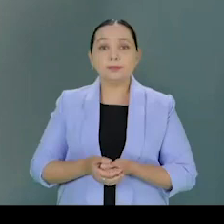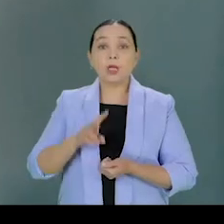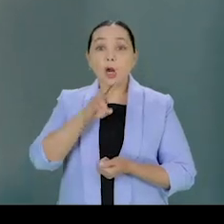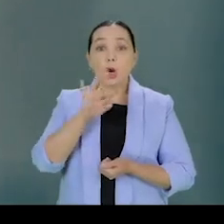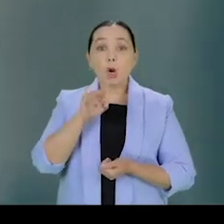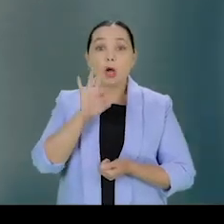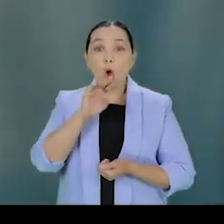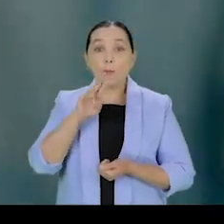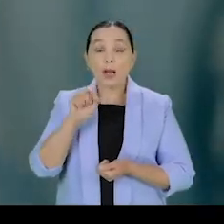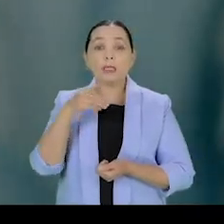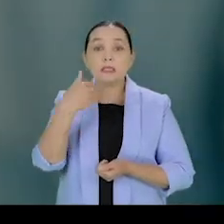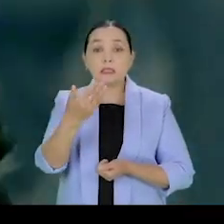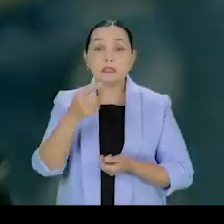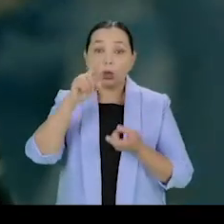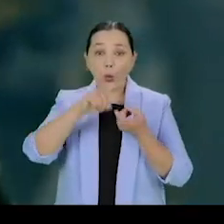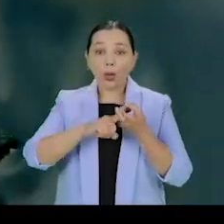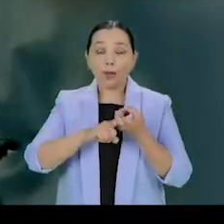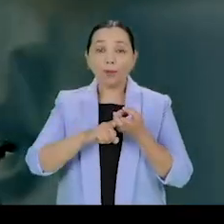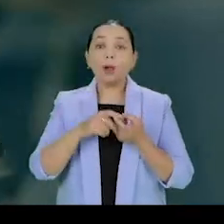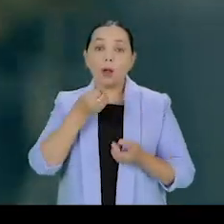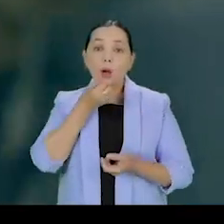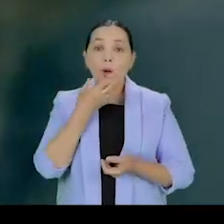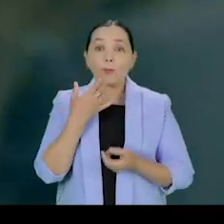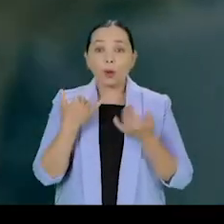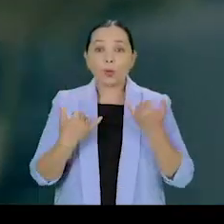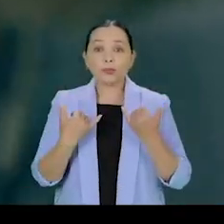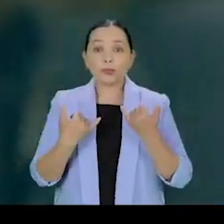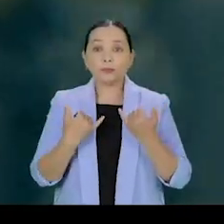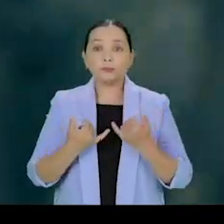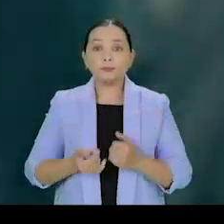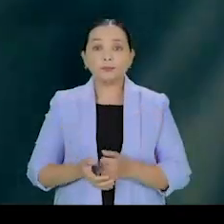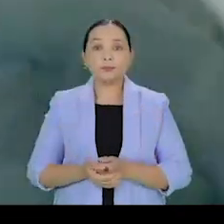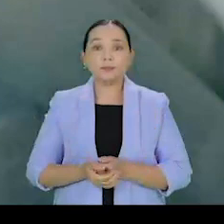Lola pa, sizga ulayapman. Xo'p, hozir.